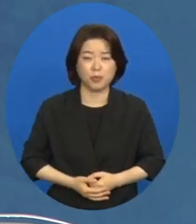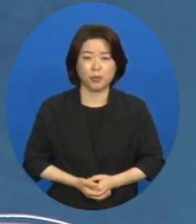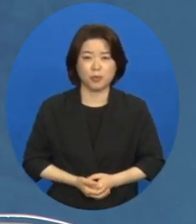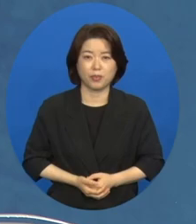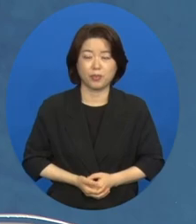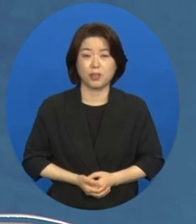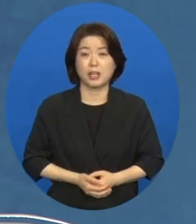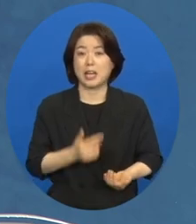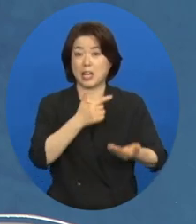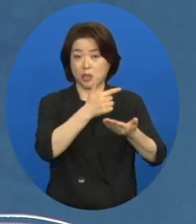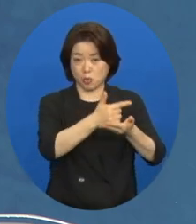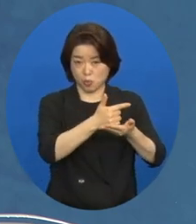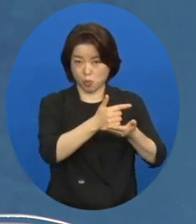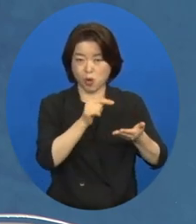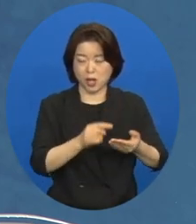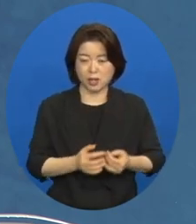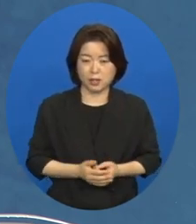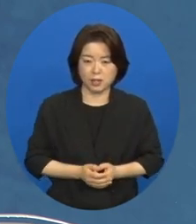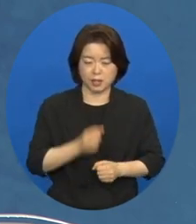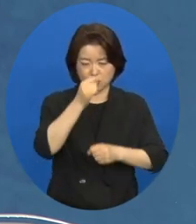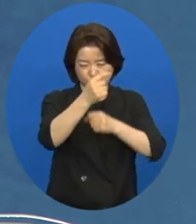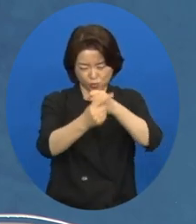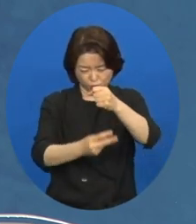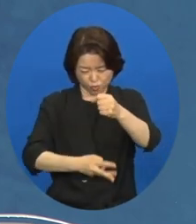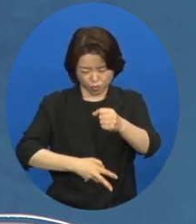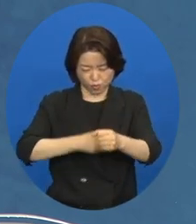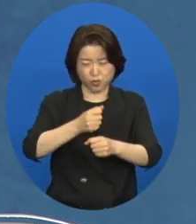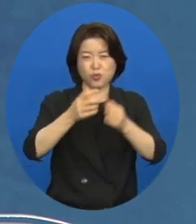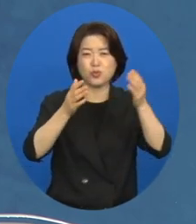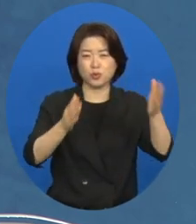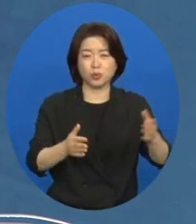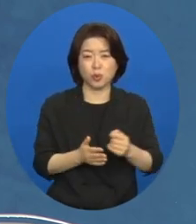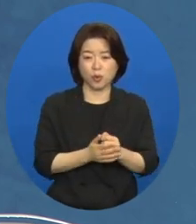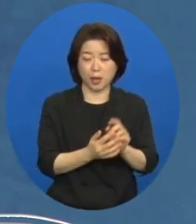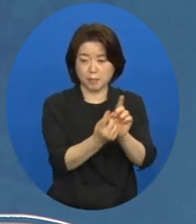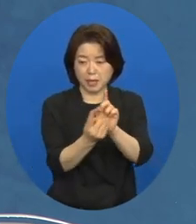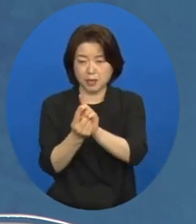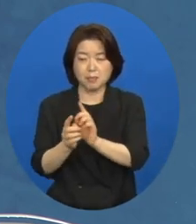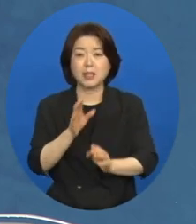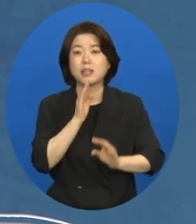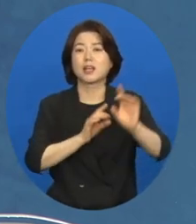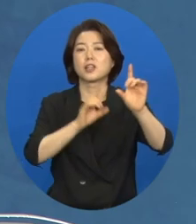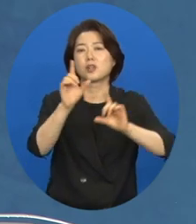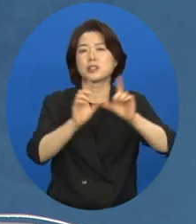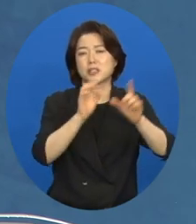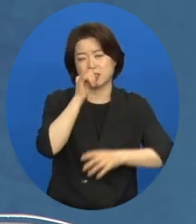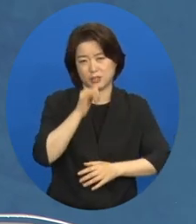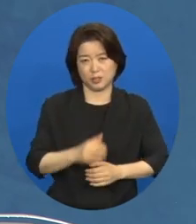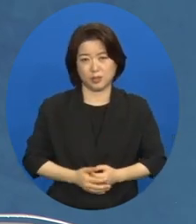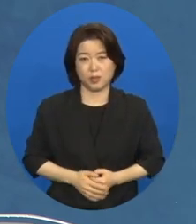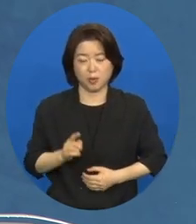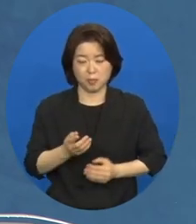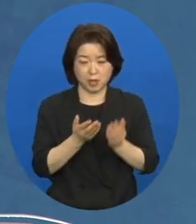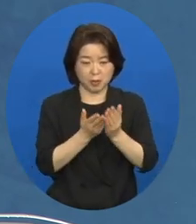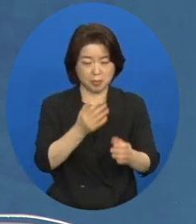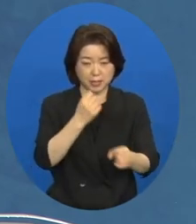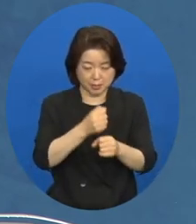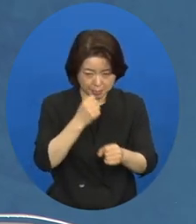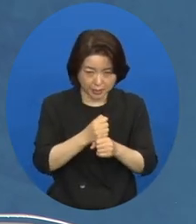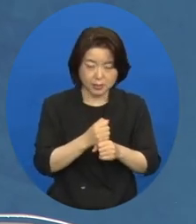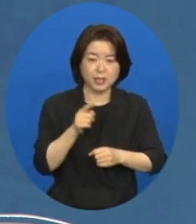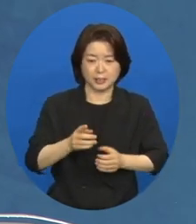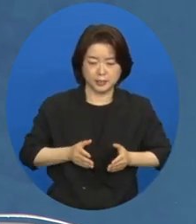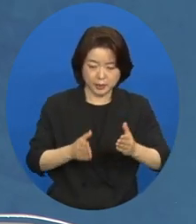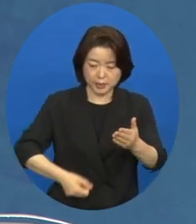그가 수십 년간 마주해야 했던 현실이 있었어요. 방주를 만들겠다, 그